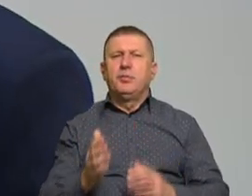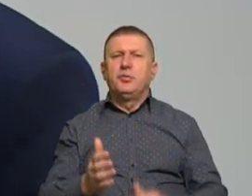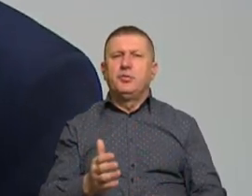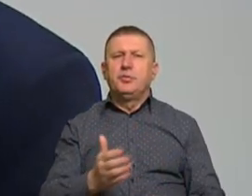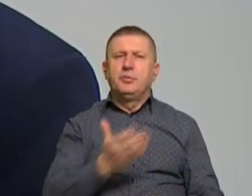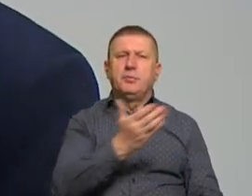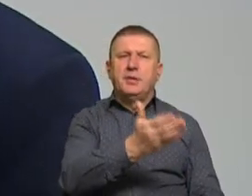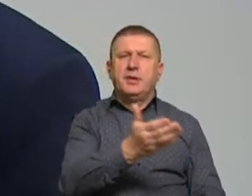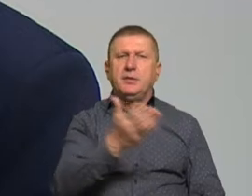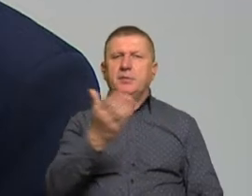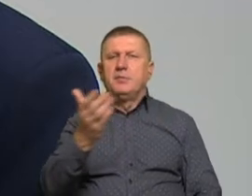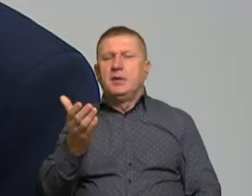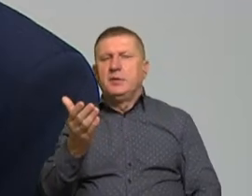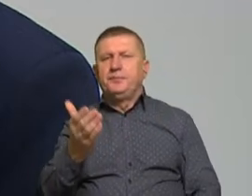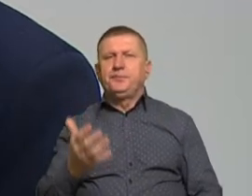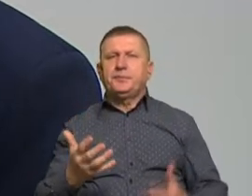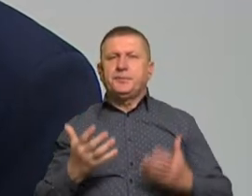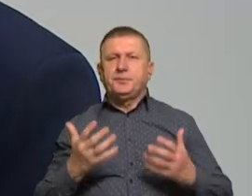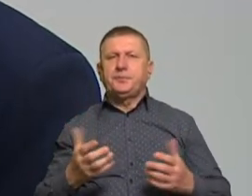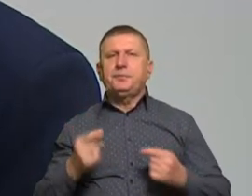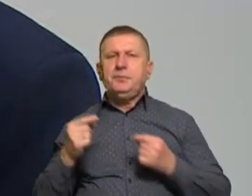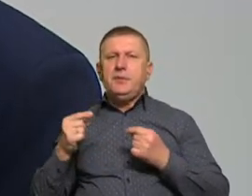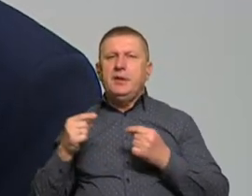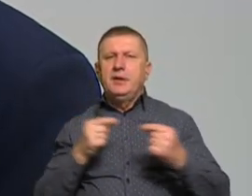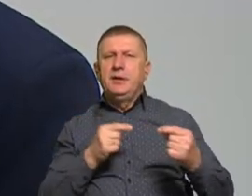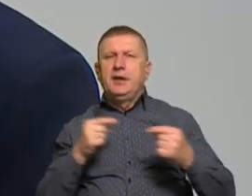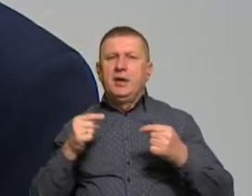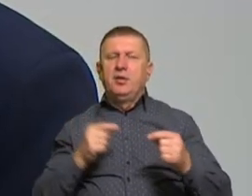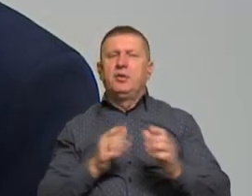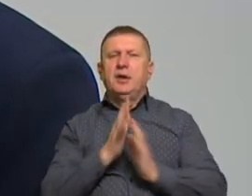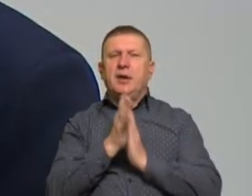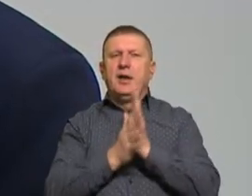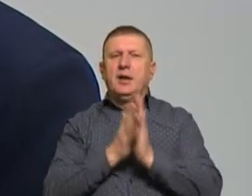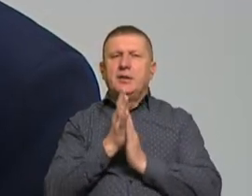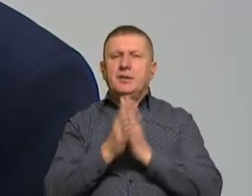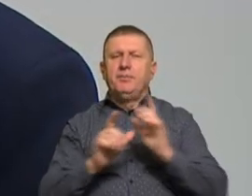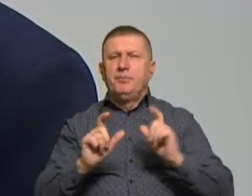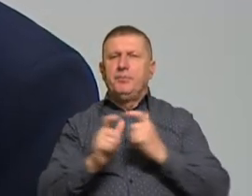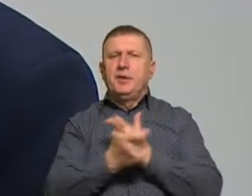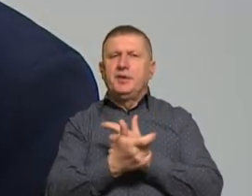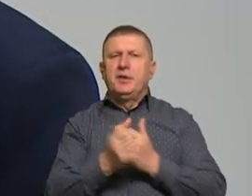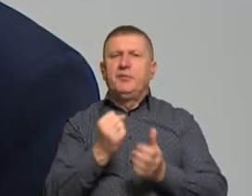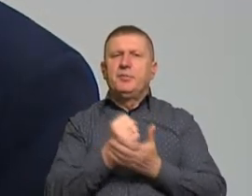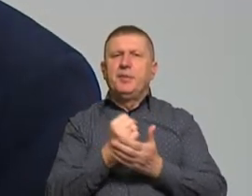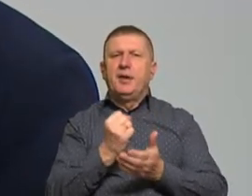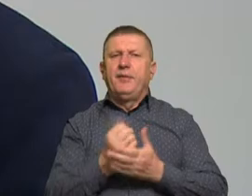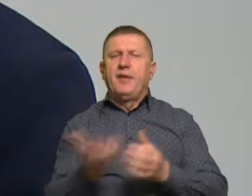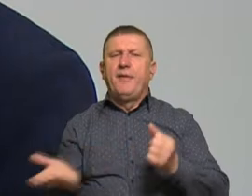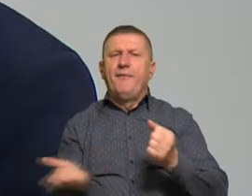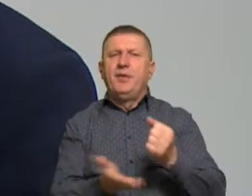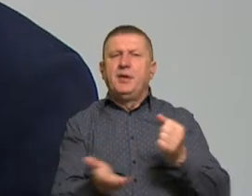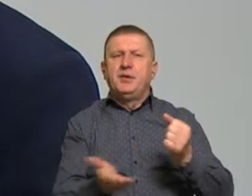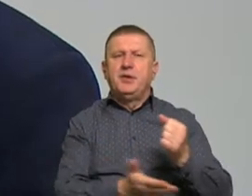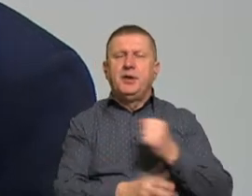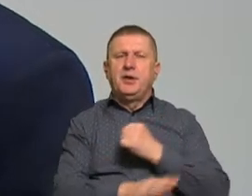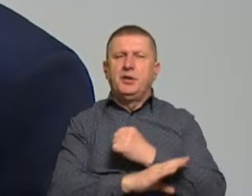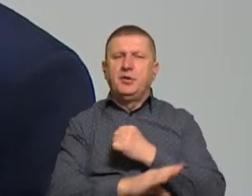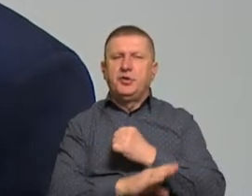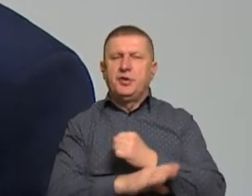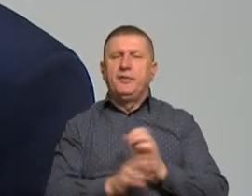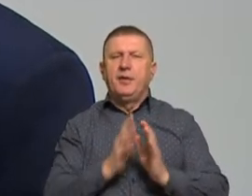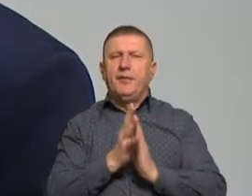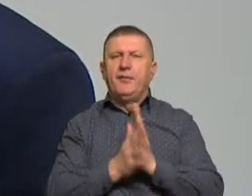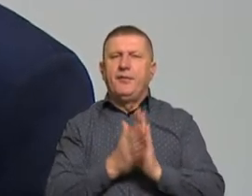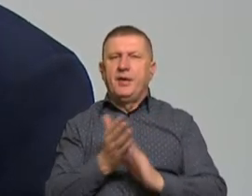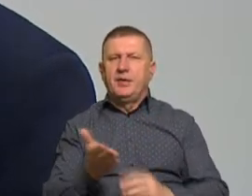pani zamierza prowadzić dialog z Lasami Państwowymi i Nadleśnictwem Bielsko w sprawie wycinki drzew w okolicznych lasach? Jako